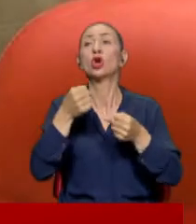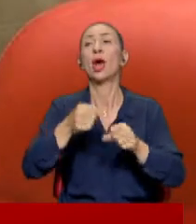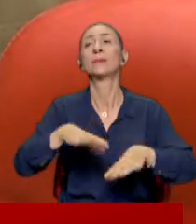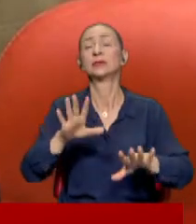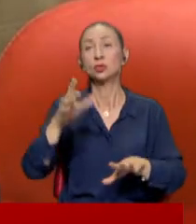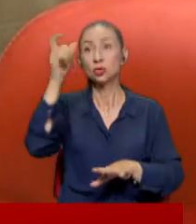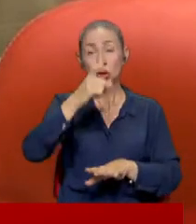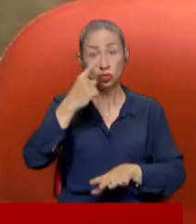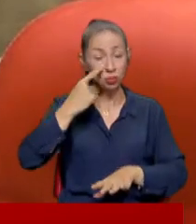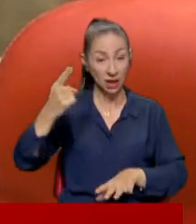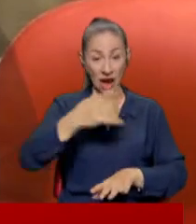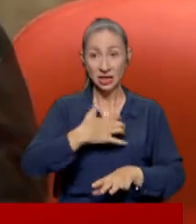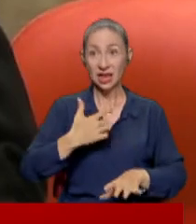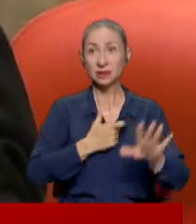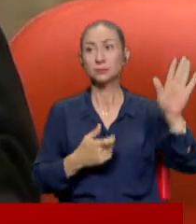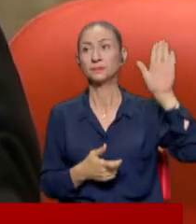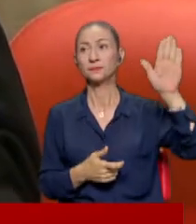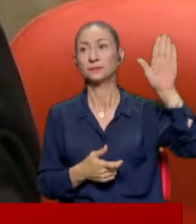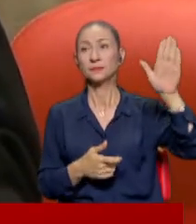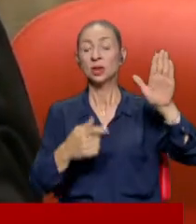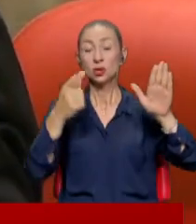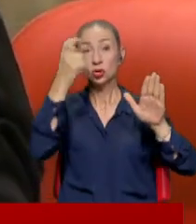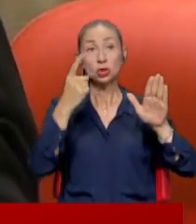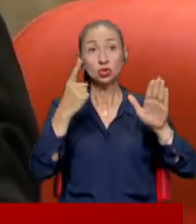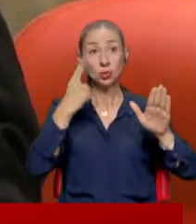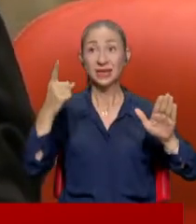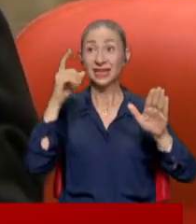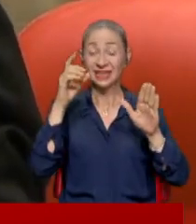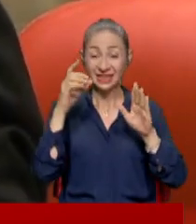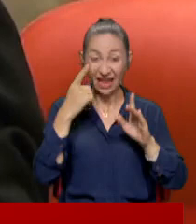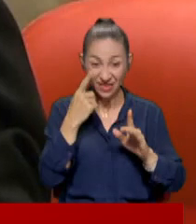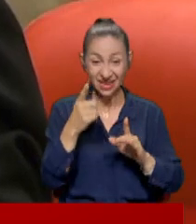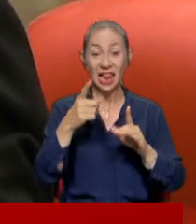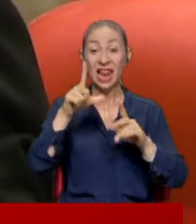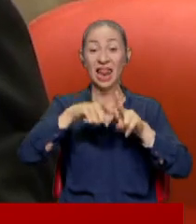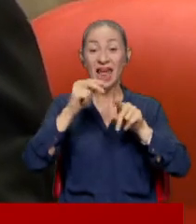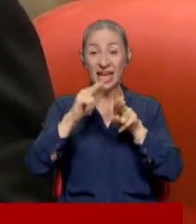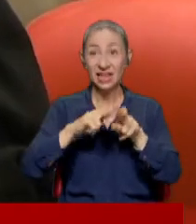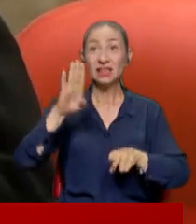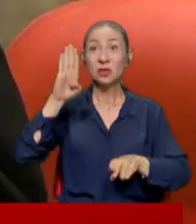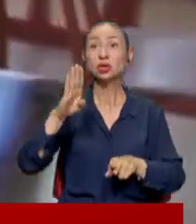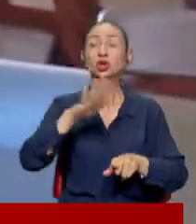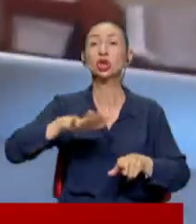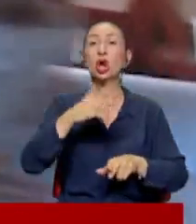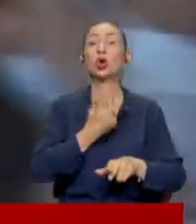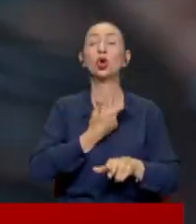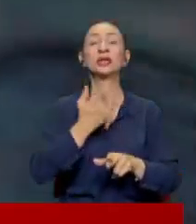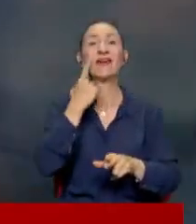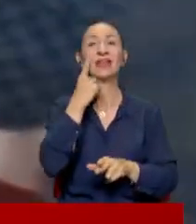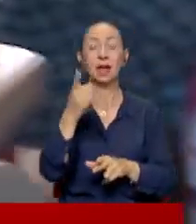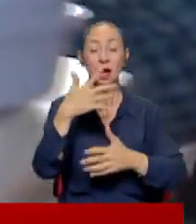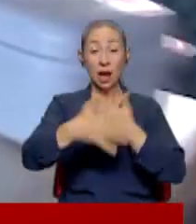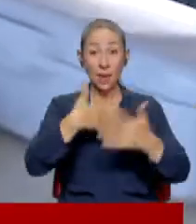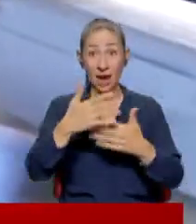zorlanmasın. Türkiye Cumhuriyeti Anayasası burada. Türkiye Cumhuriyeti Devleti laik, demokratik bir sosyal hukuk devletidir. Muhalefet karma